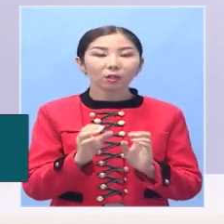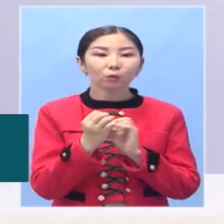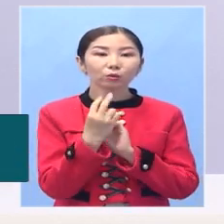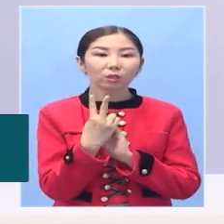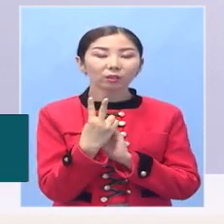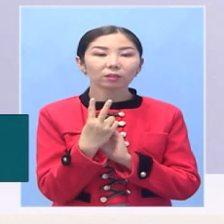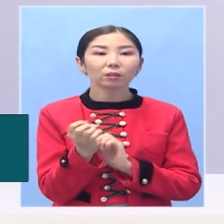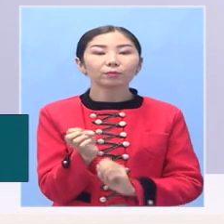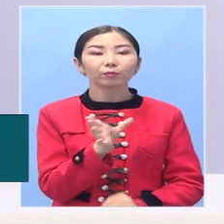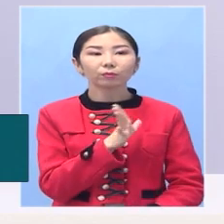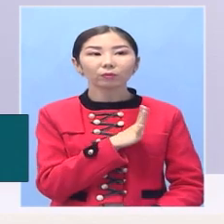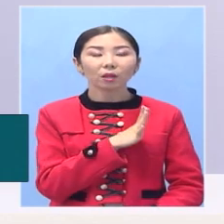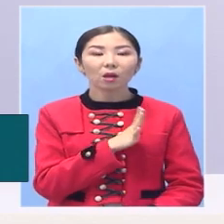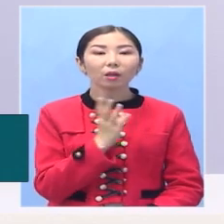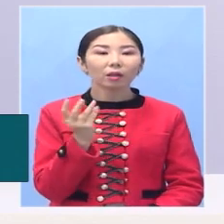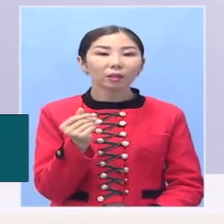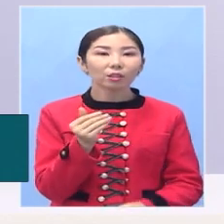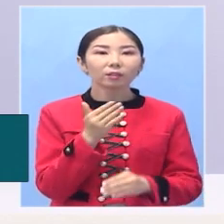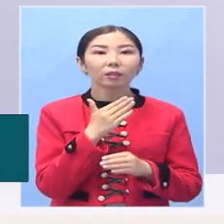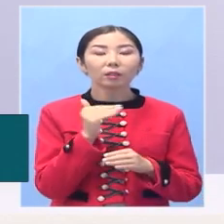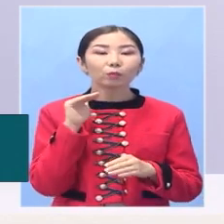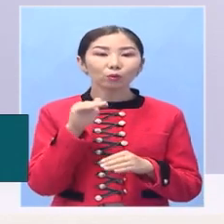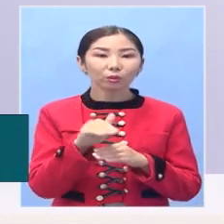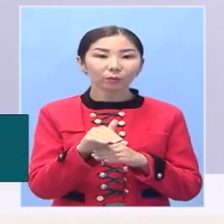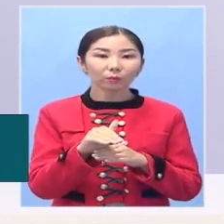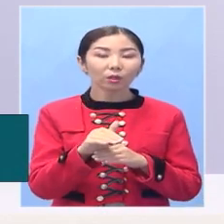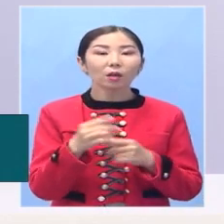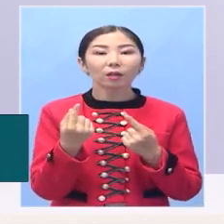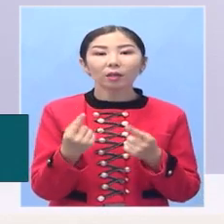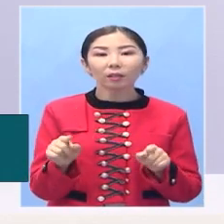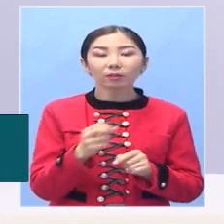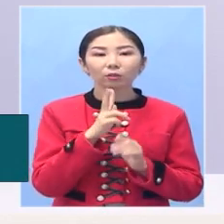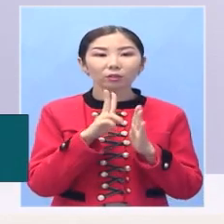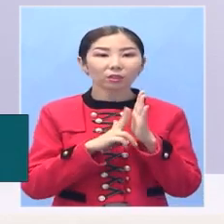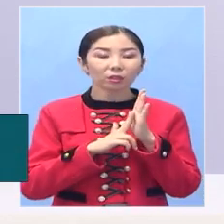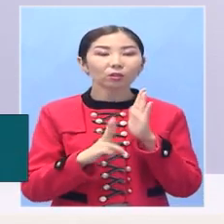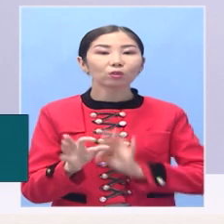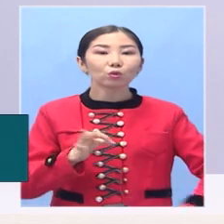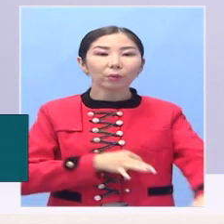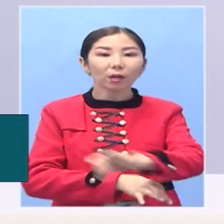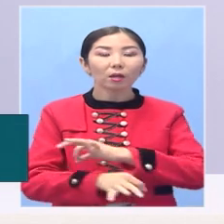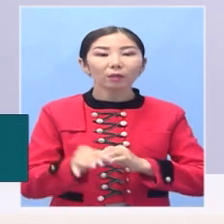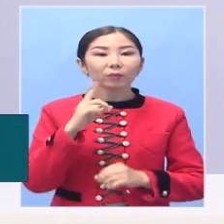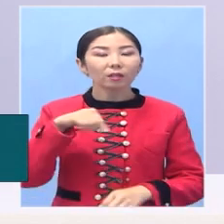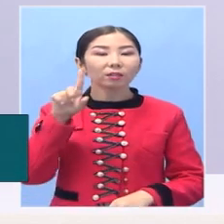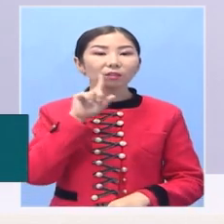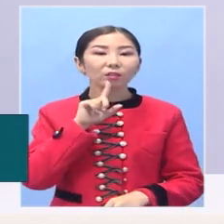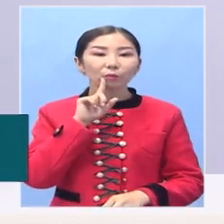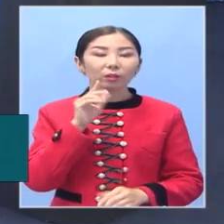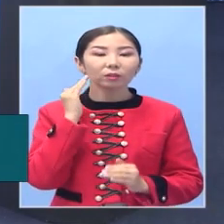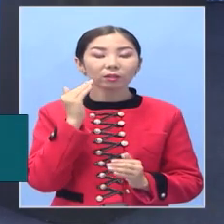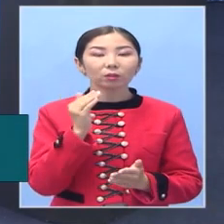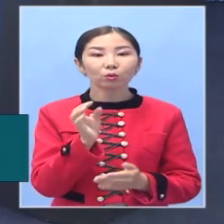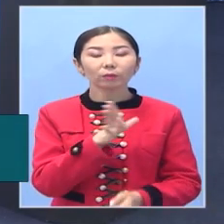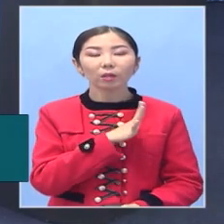12-сі не қаражат бөлініп тұр. Енді қалған 8 жоба пока белгісіз болып тұр.